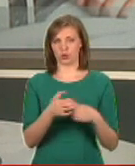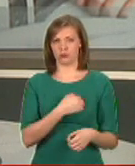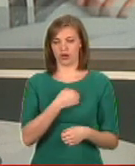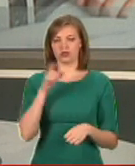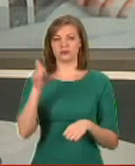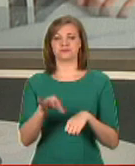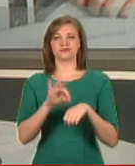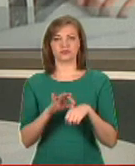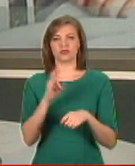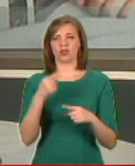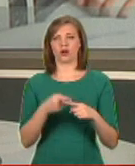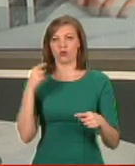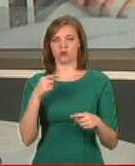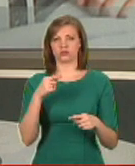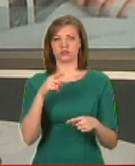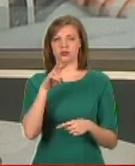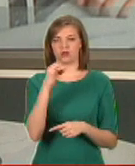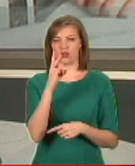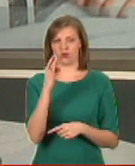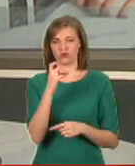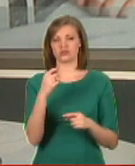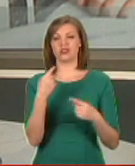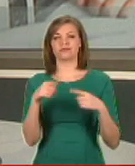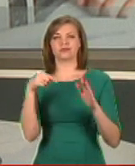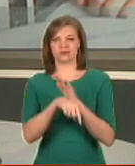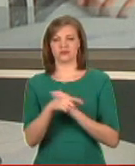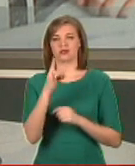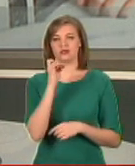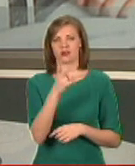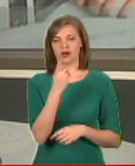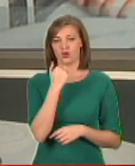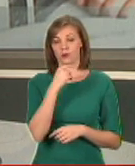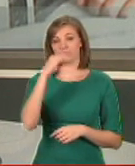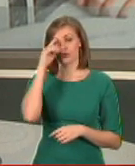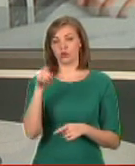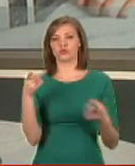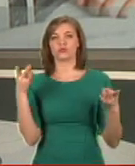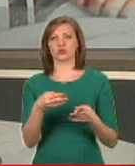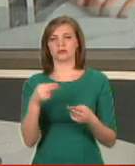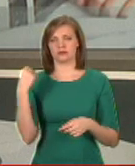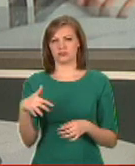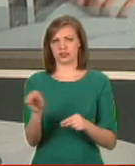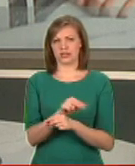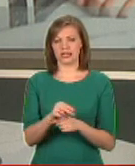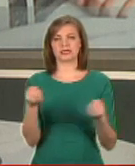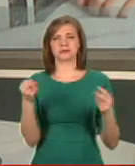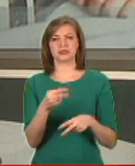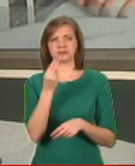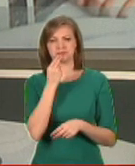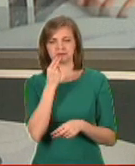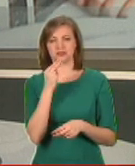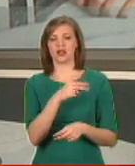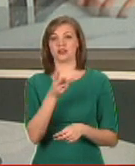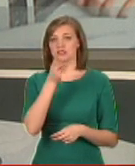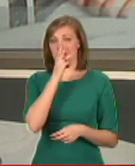Павло хворіє на гострий лімфобластний лейкоз. Іншими словами, це рак крові. Хлопчикові потрібні дорогі ліки, спеціальні харчування.